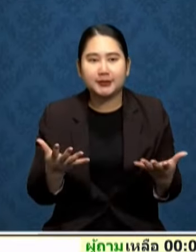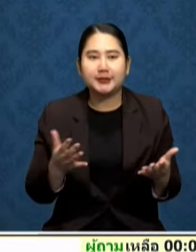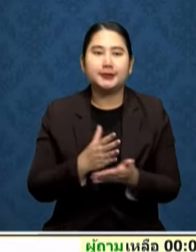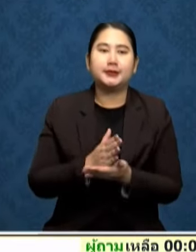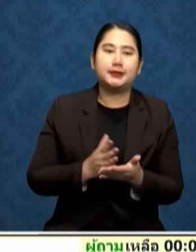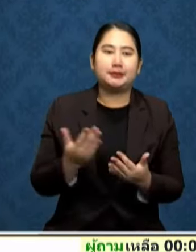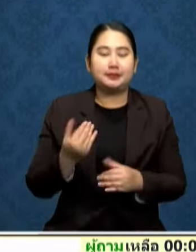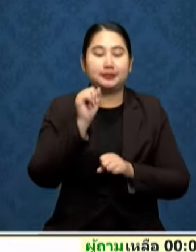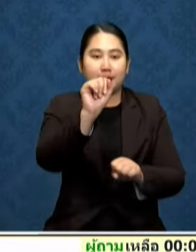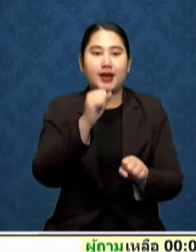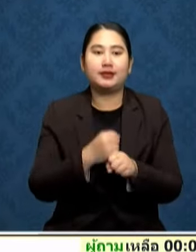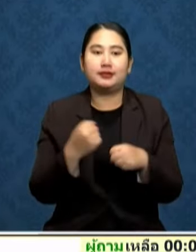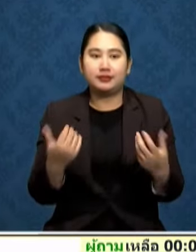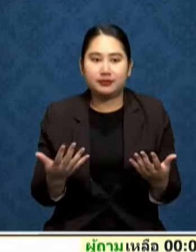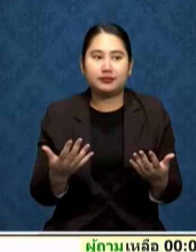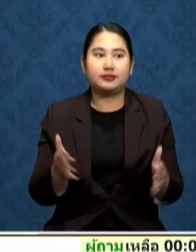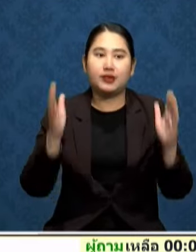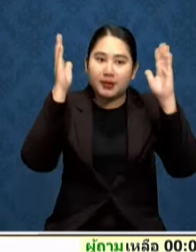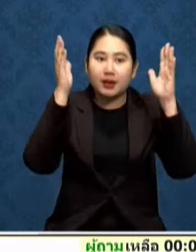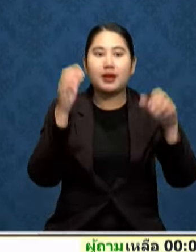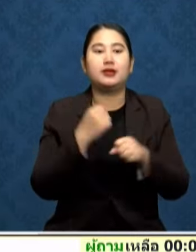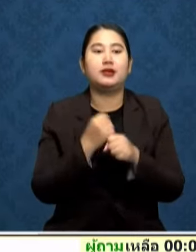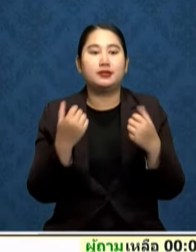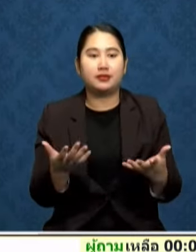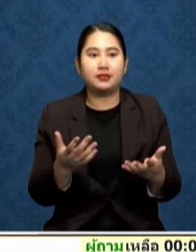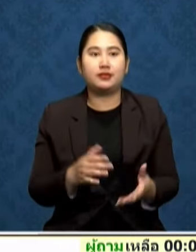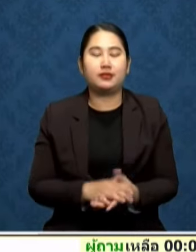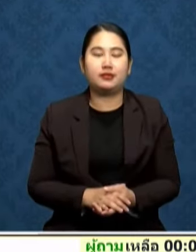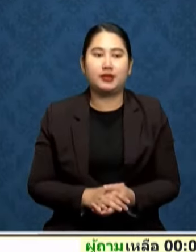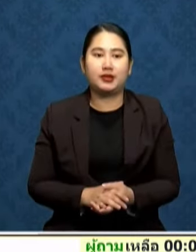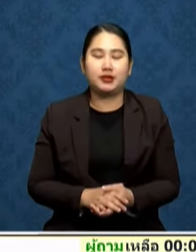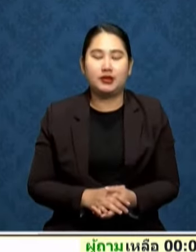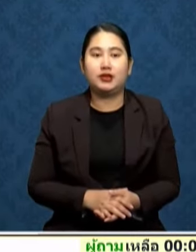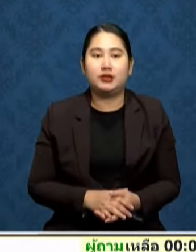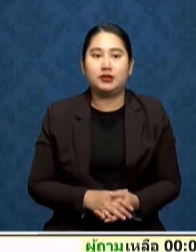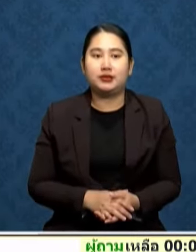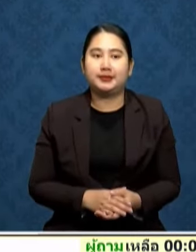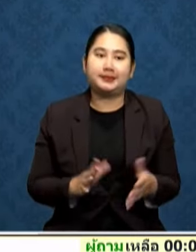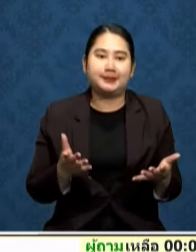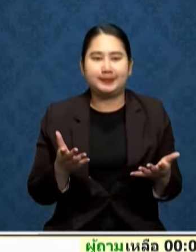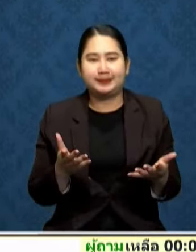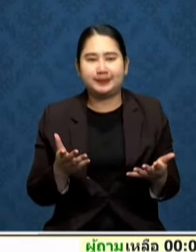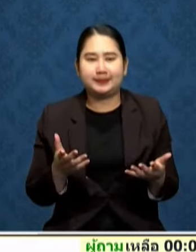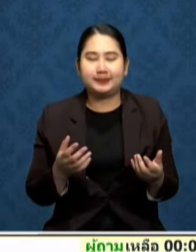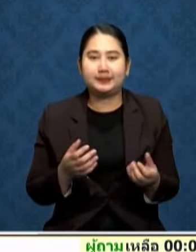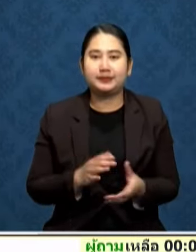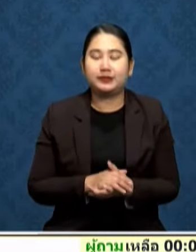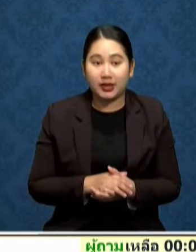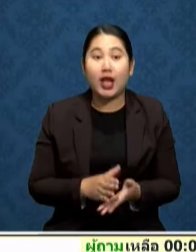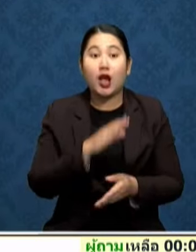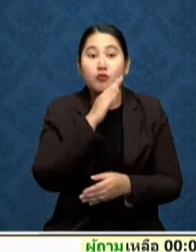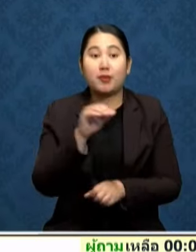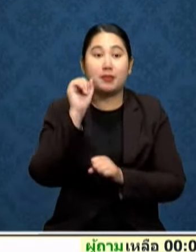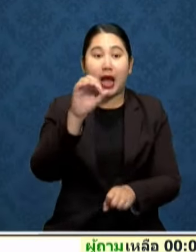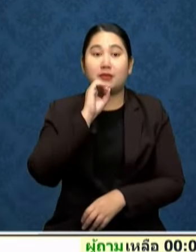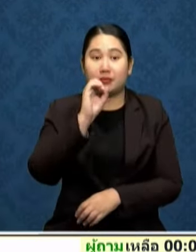ๆกลางๆจะประกาศแปรรูปก็ครึ่งๆกลางๆจะรณรงค์ก็ครึ่งๆกลางๆจะกำจัดก็ครึ่งๆกลางๆไม่รู้จะไปทางไหนต่อถ้าท่านประกา